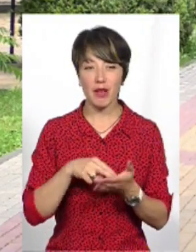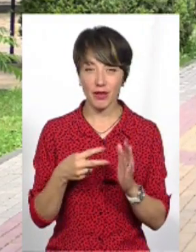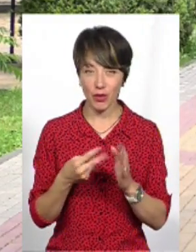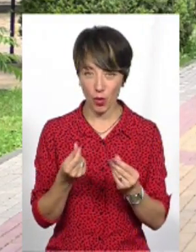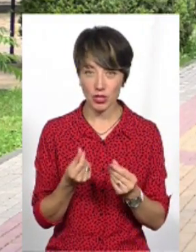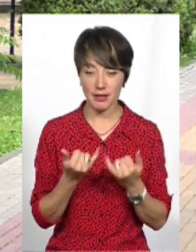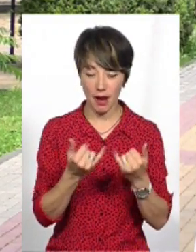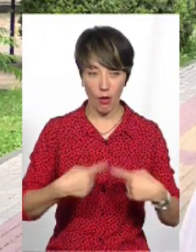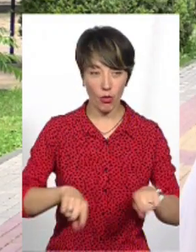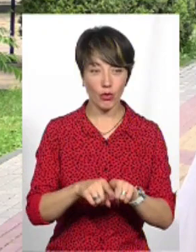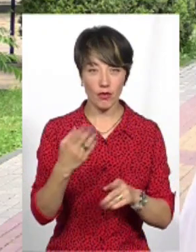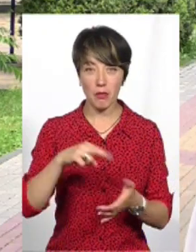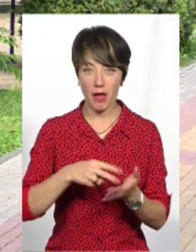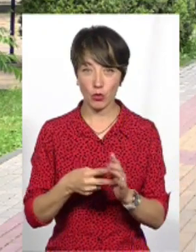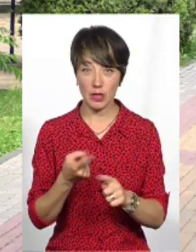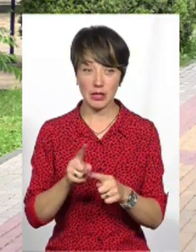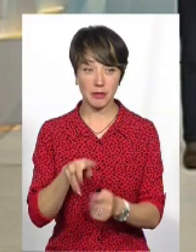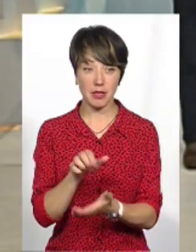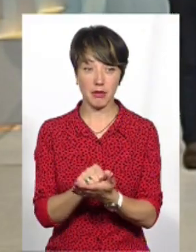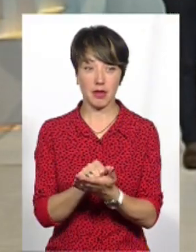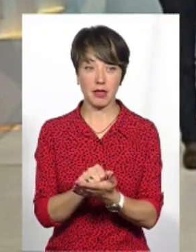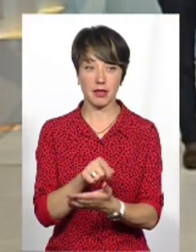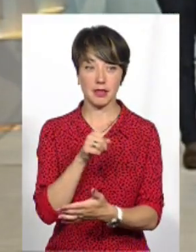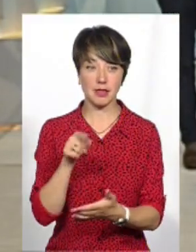займатися? Дякую.